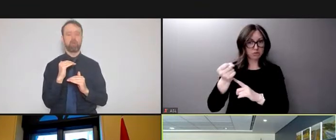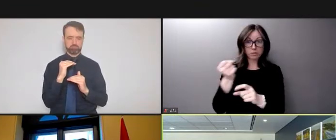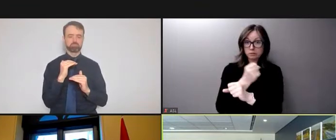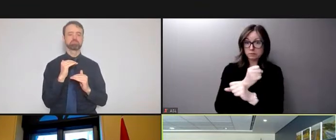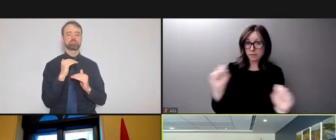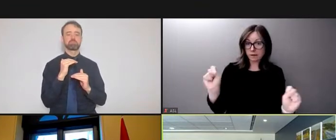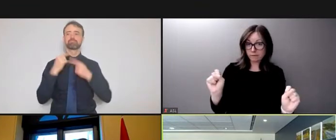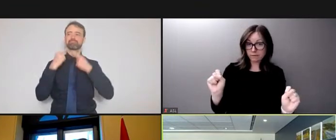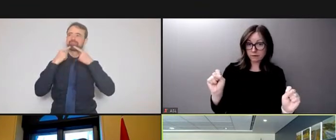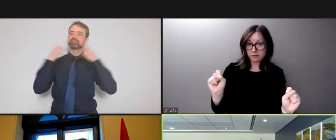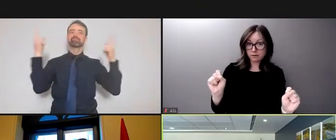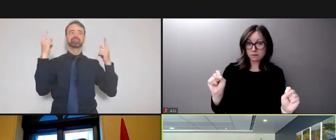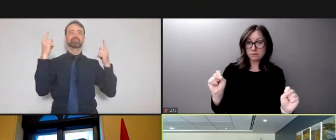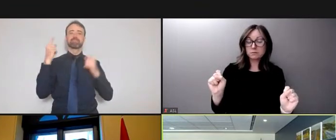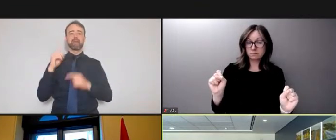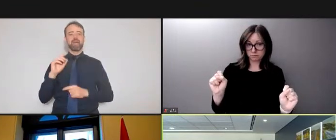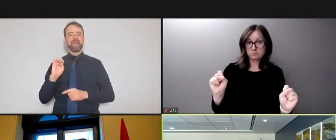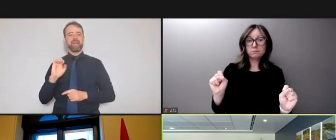'urgence.